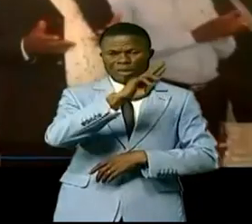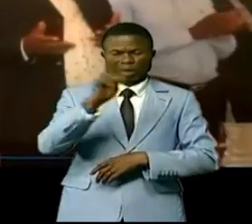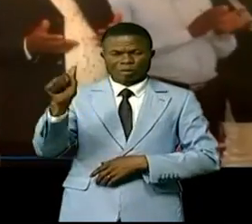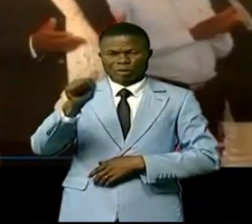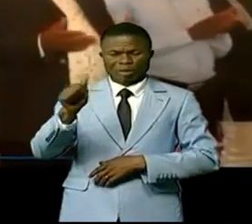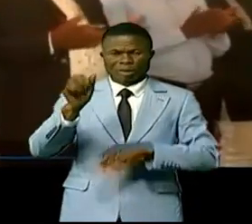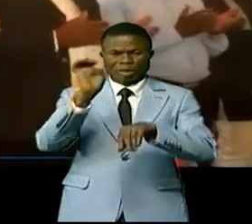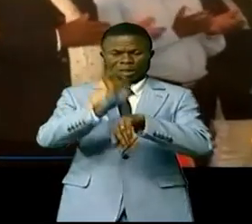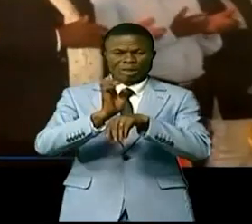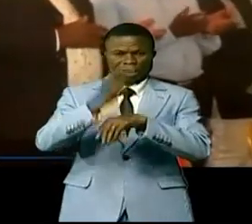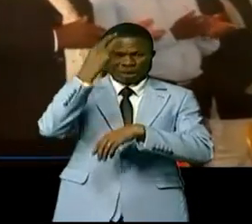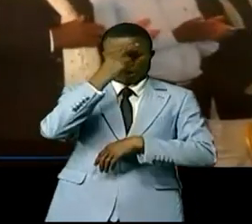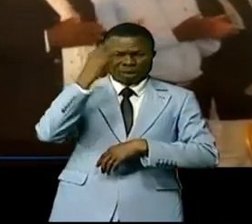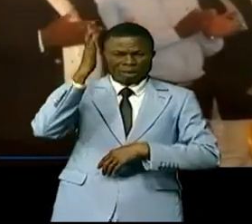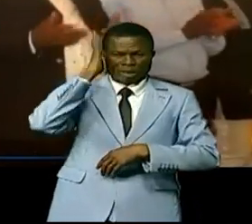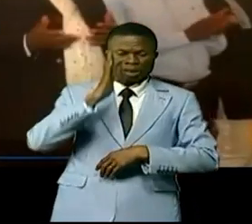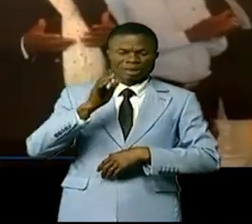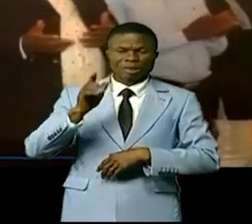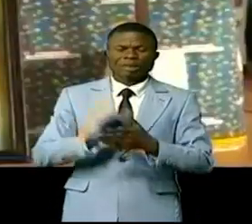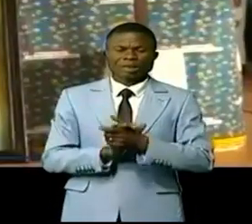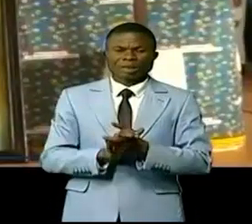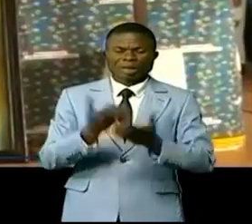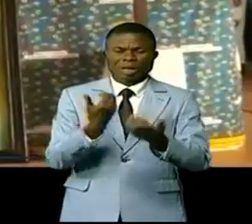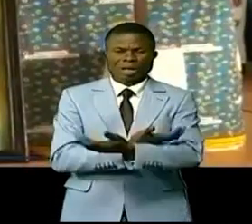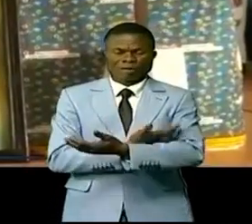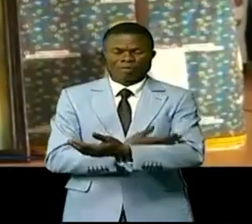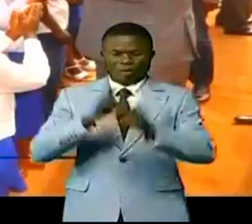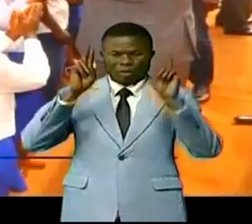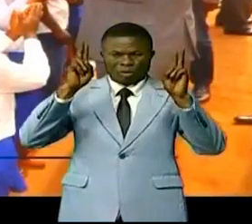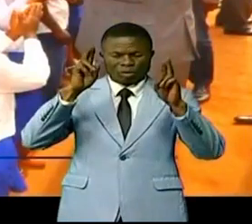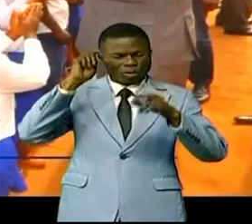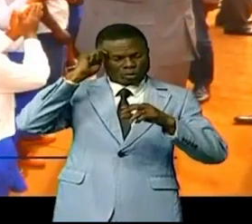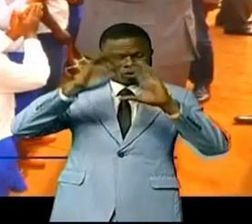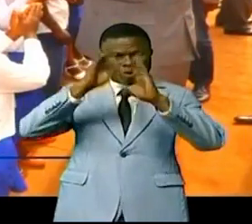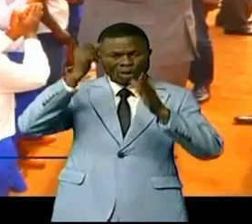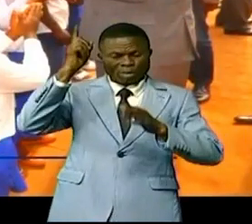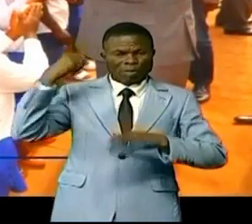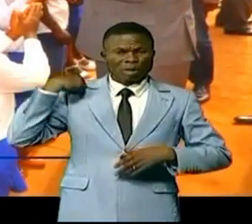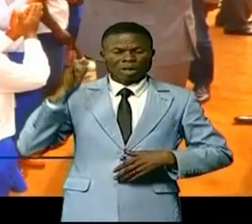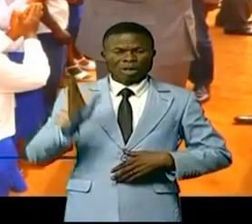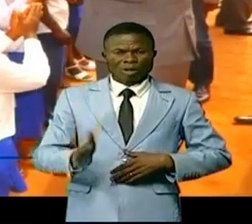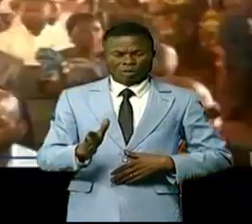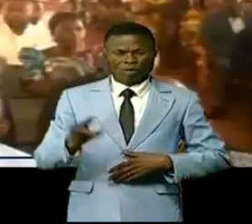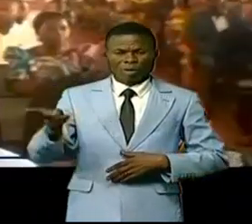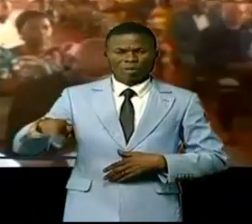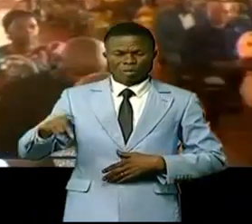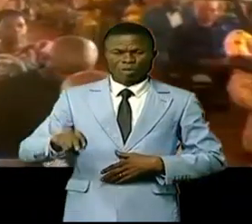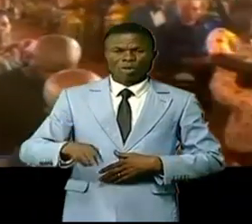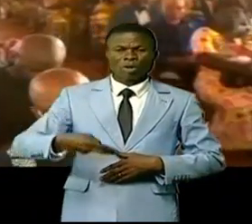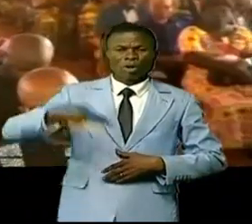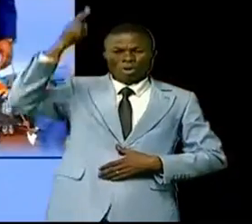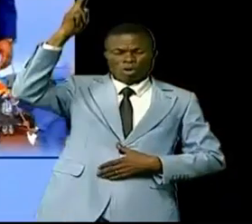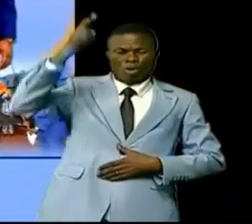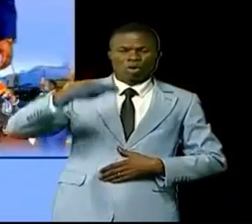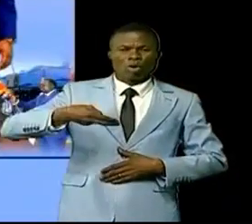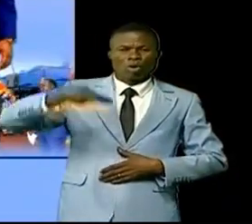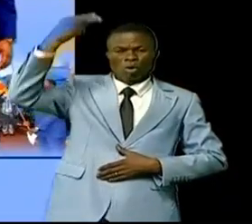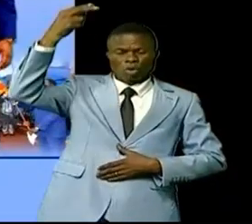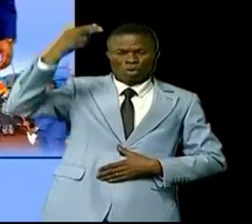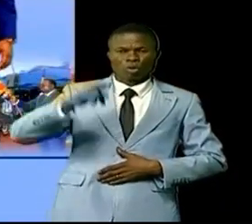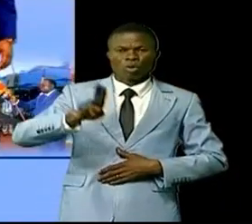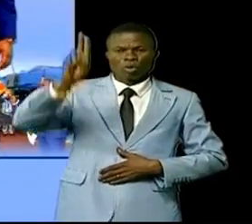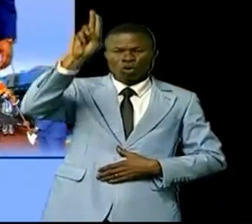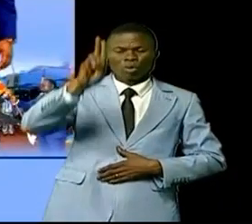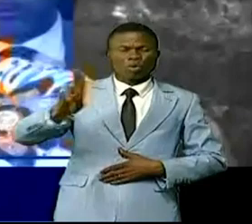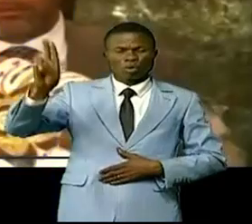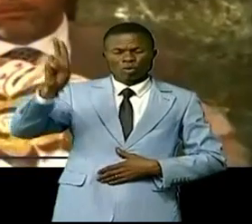la cathédrale Sainte-Thérèse de l'Enfant Jésus d'Isiro, en mémoire du tout premier gouverneur élu de la province du Haut-Uele, le sénateur Dr. Jean-Pierre